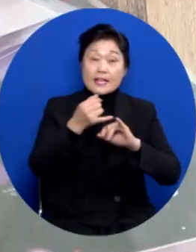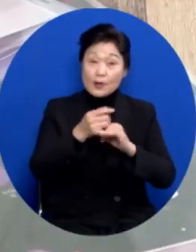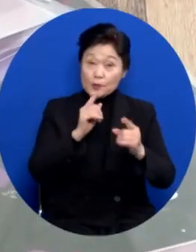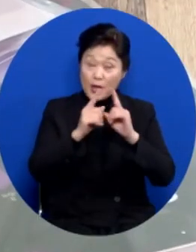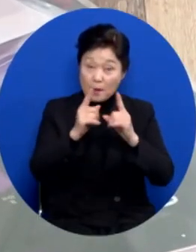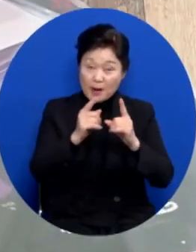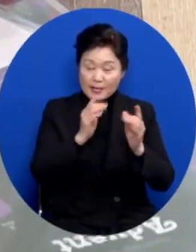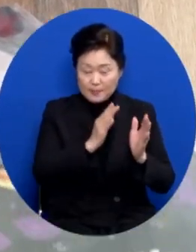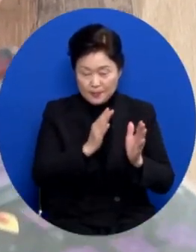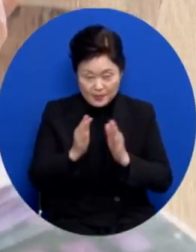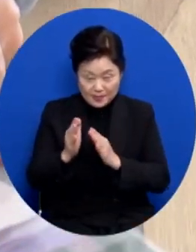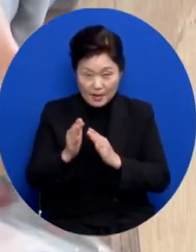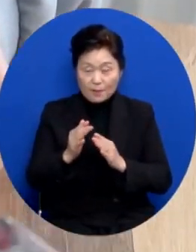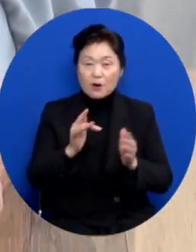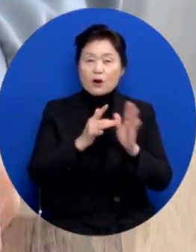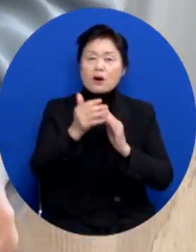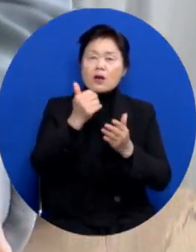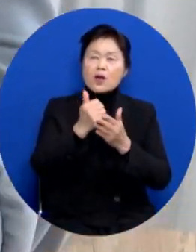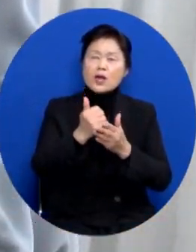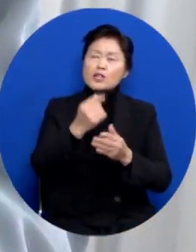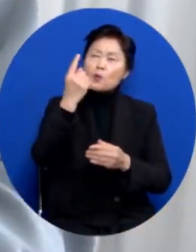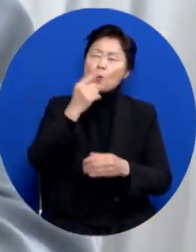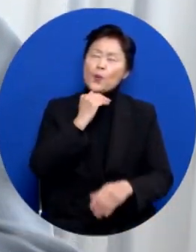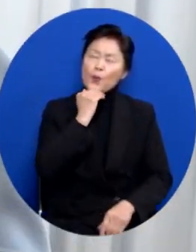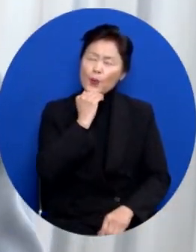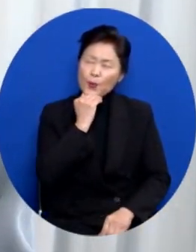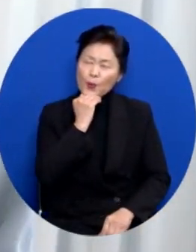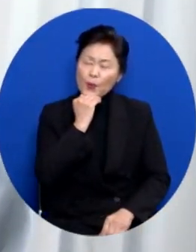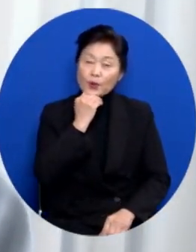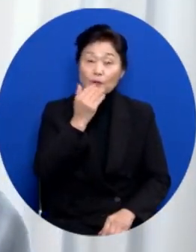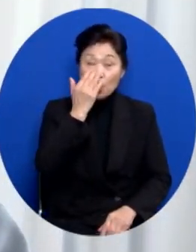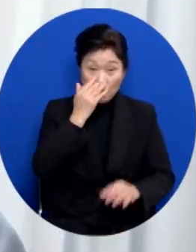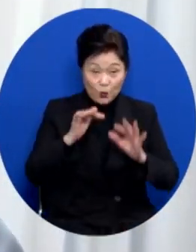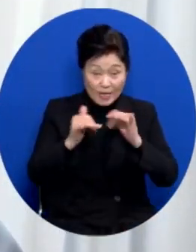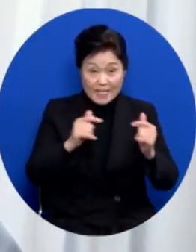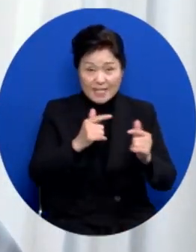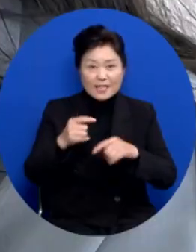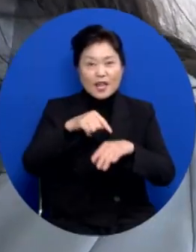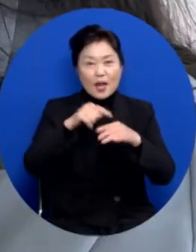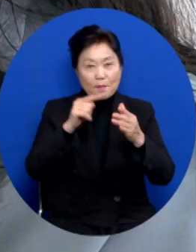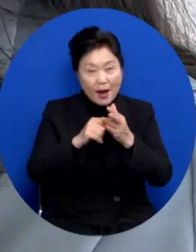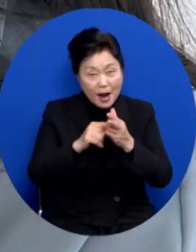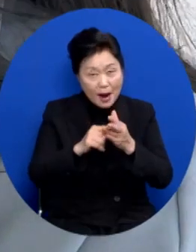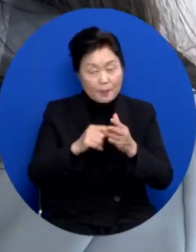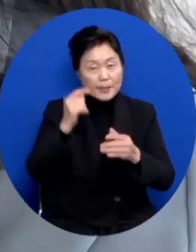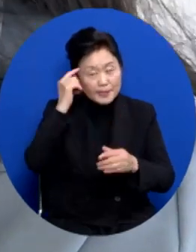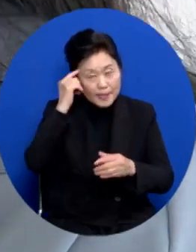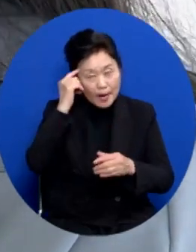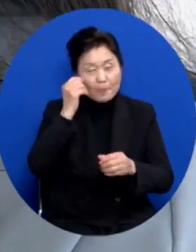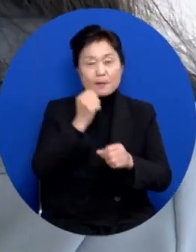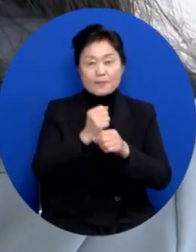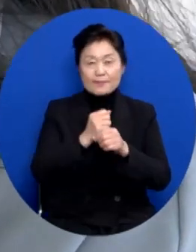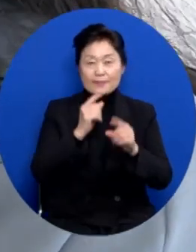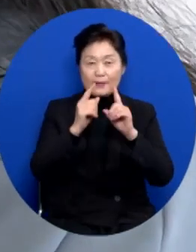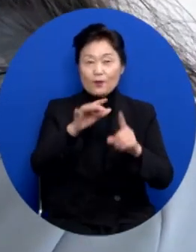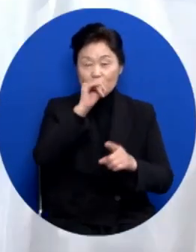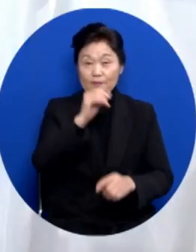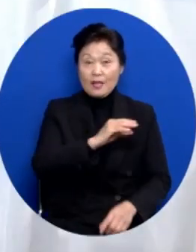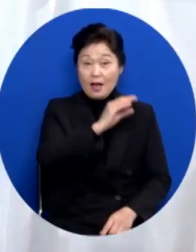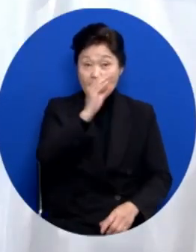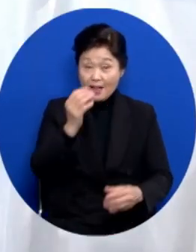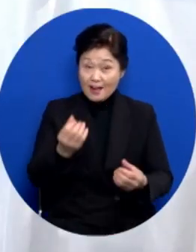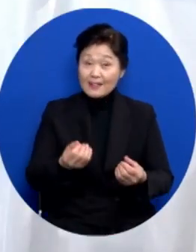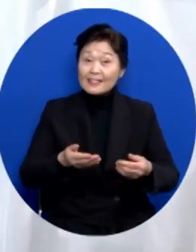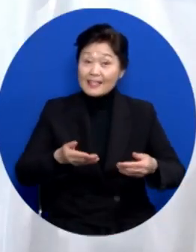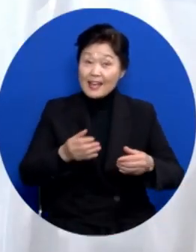예수 오심을 간절히 기다리던 유대인의 마음을 연결해 묵상하도록 만들었다고 설명했습니다. 성탄에